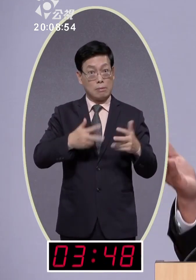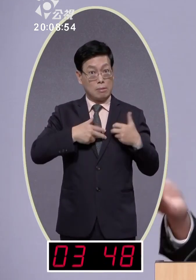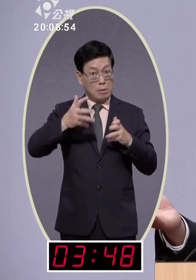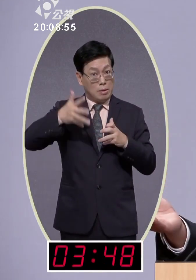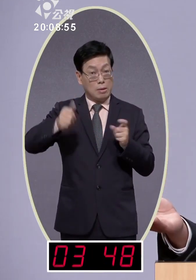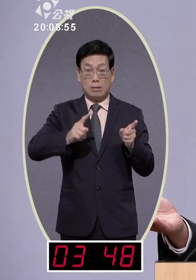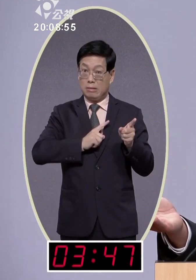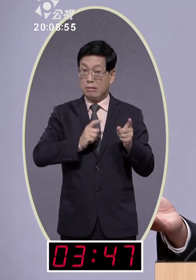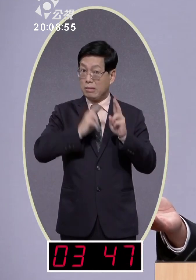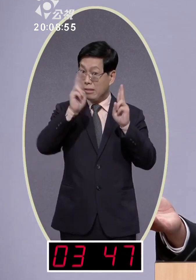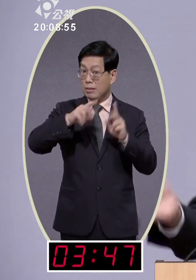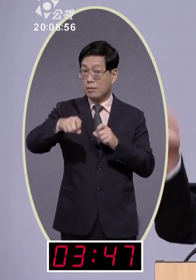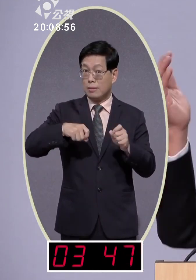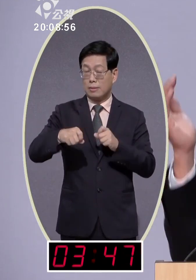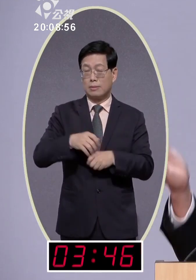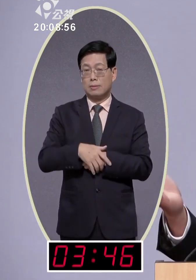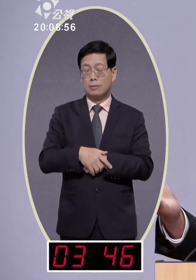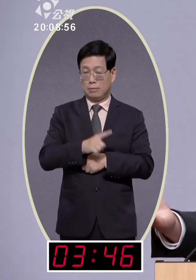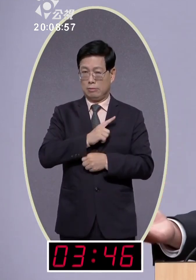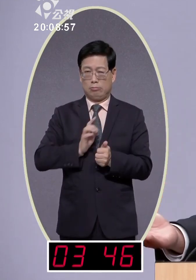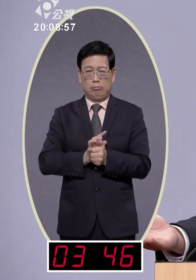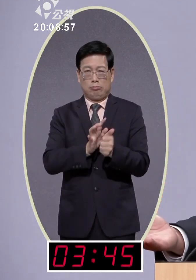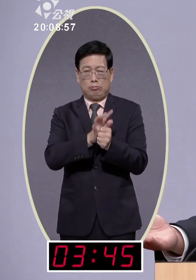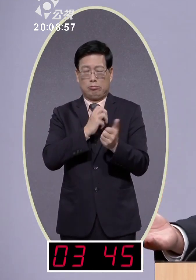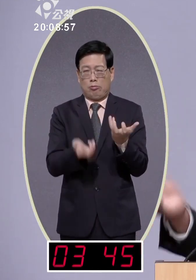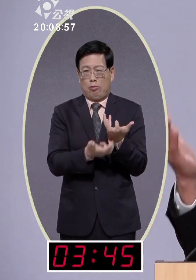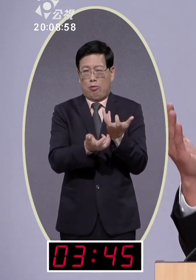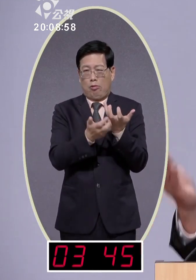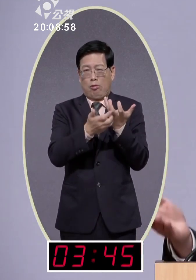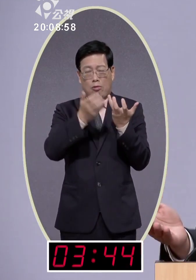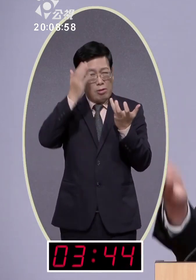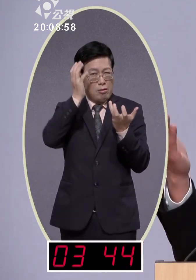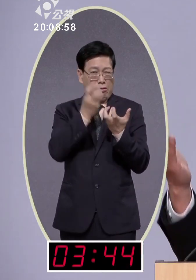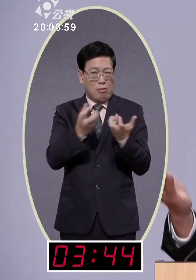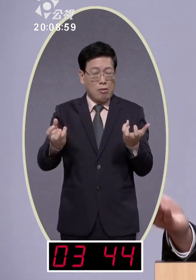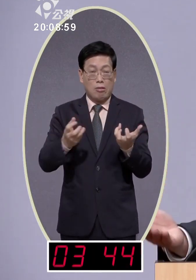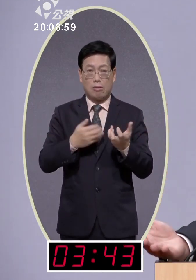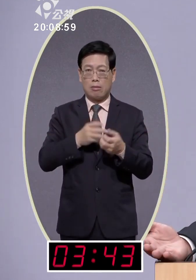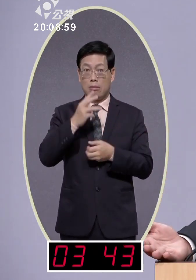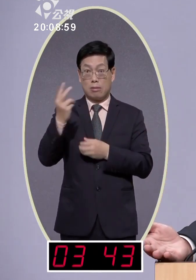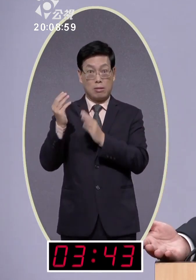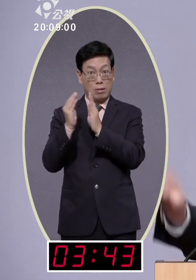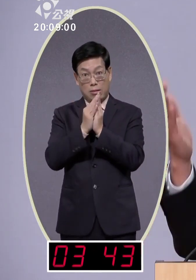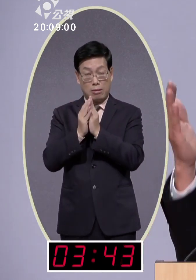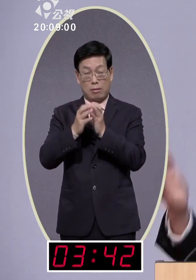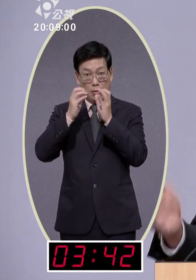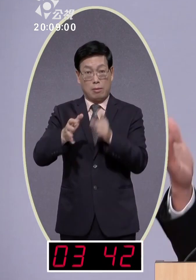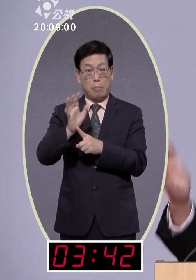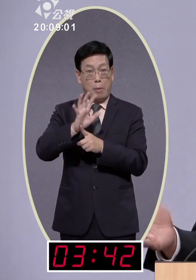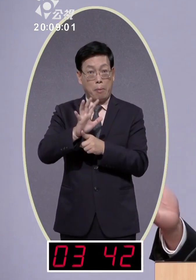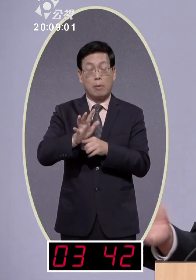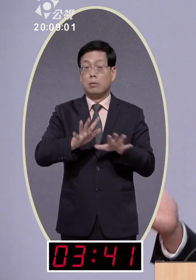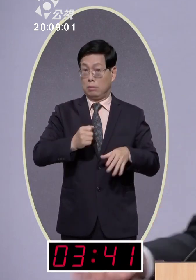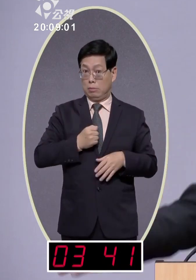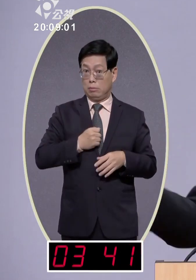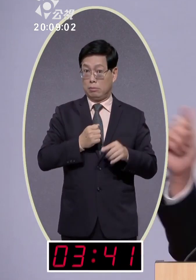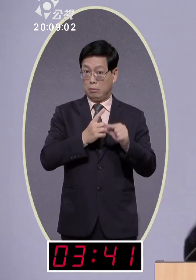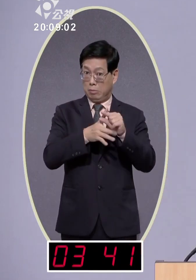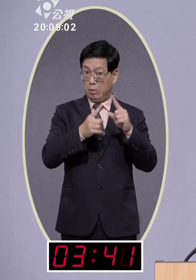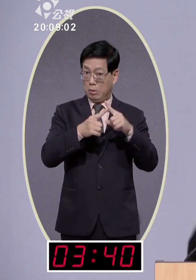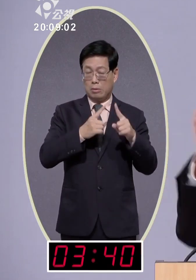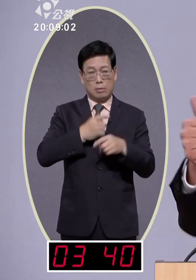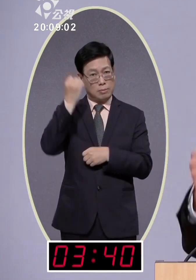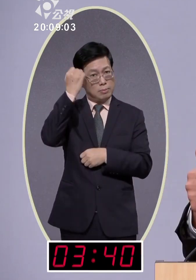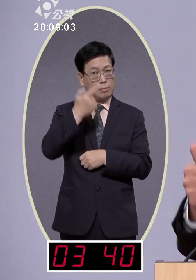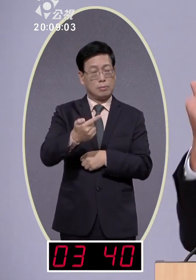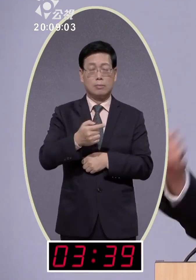你的能源政策，你大量的烧煤炭，要花2兆盖风力发电，你知道现在中部人有多痛苦